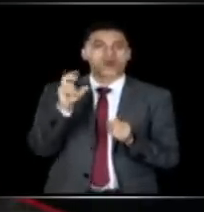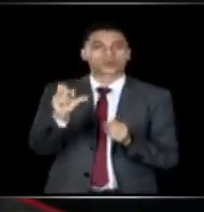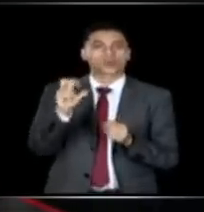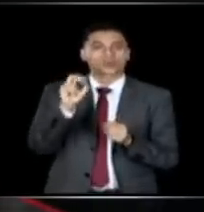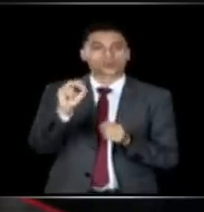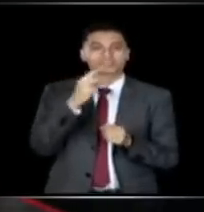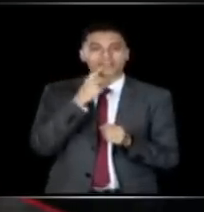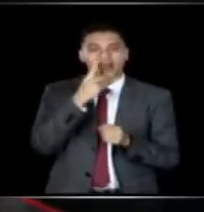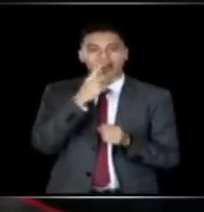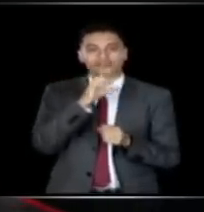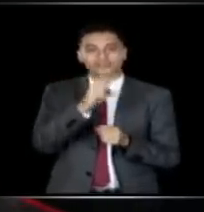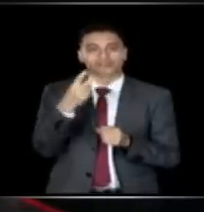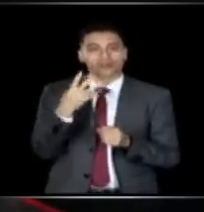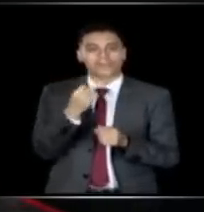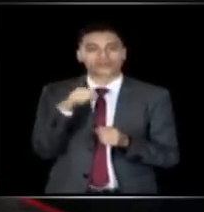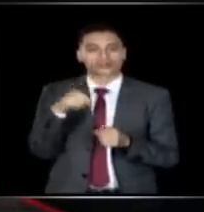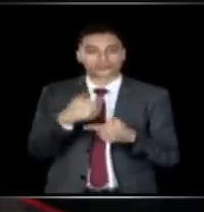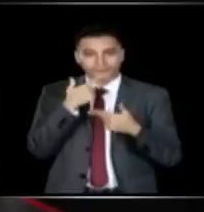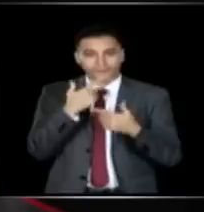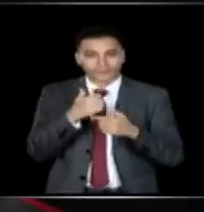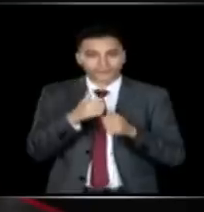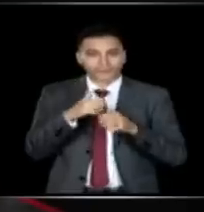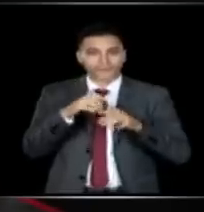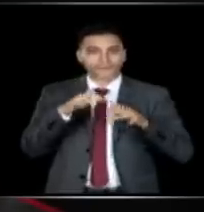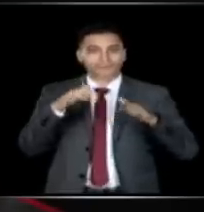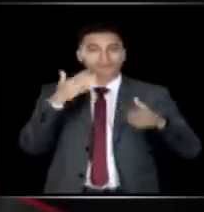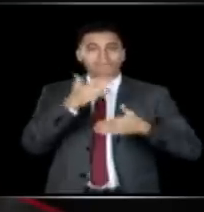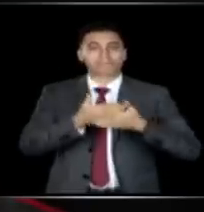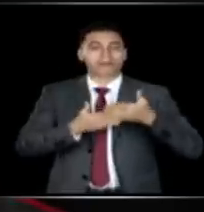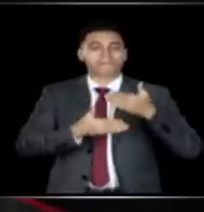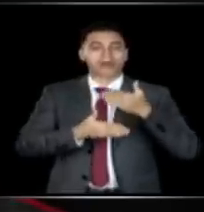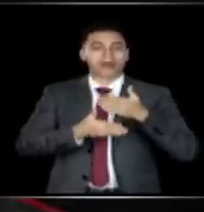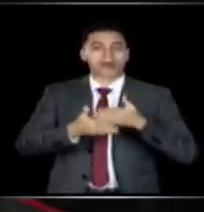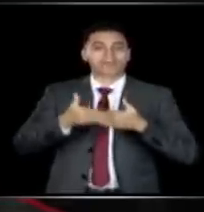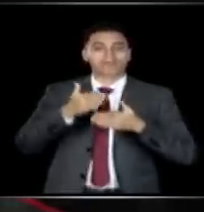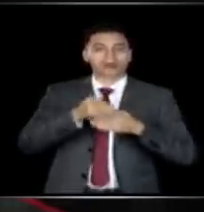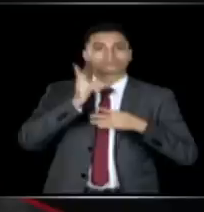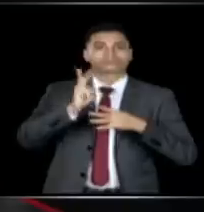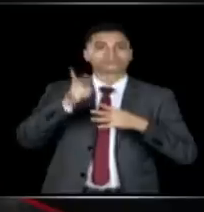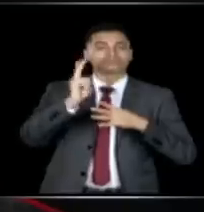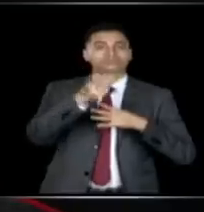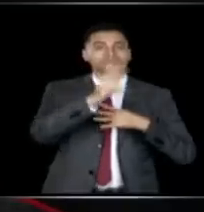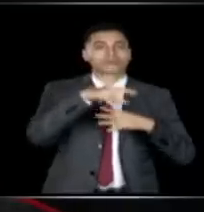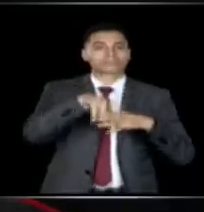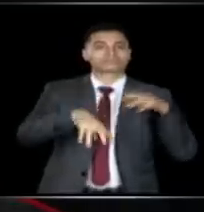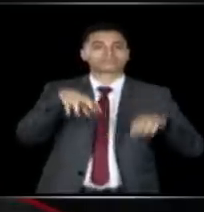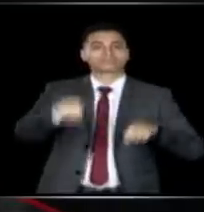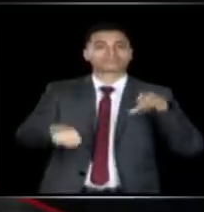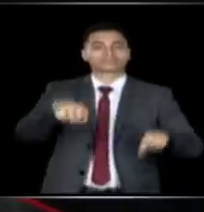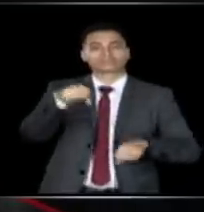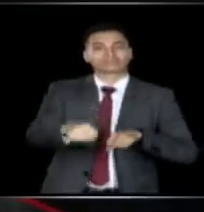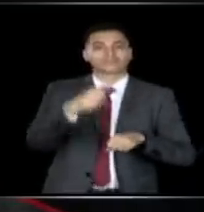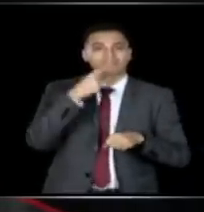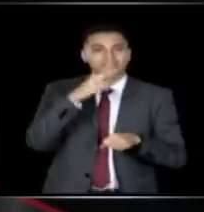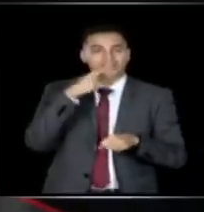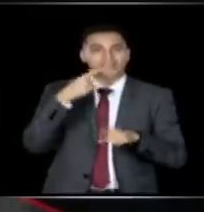1942، وتنتشر اليوم مباني كلياتها في عدة أماكن من مدينة الإسكندرية، وللجامعة فروع أخرى في